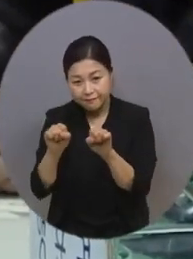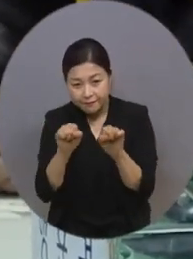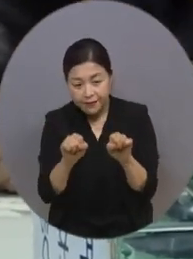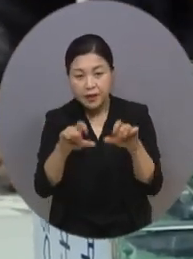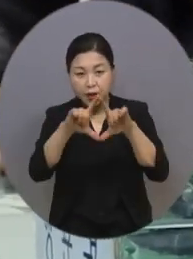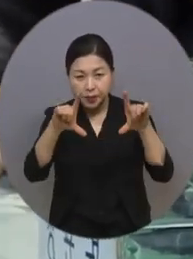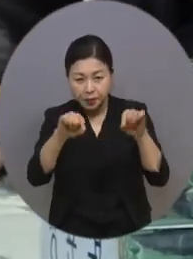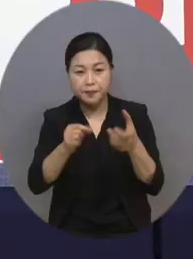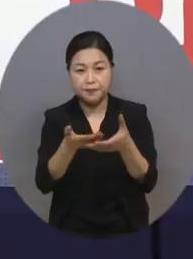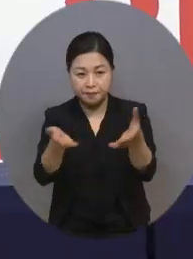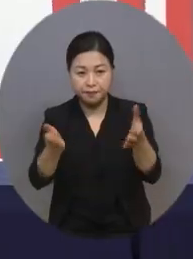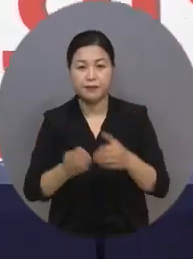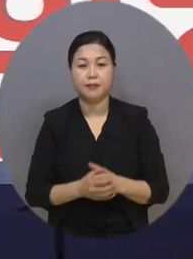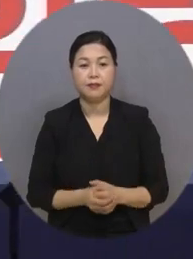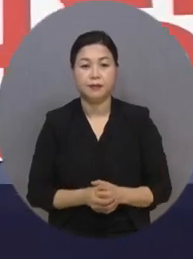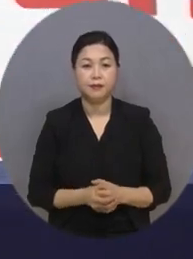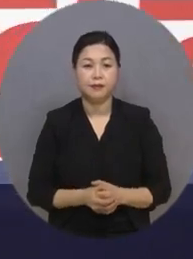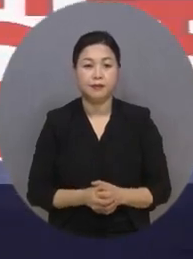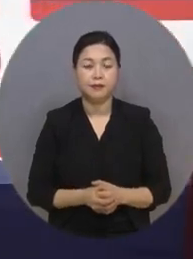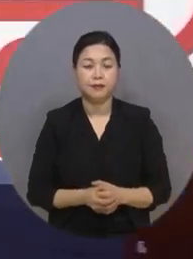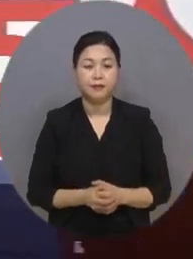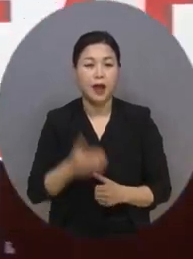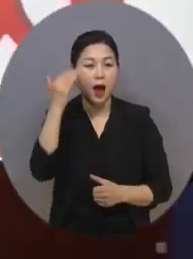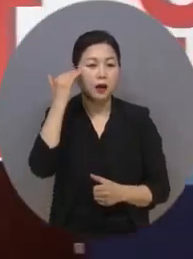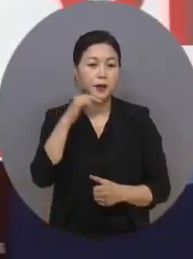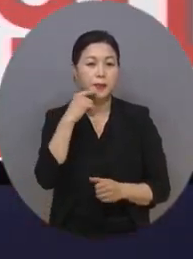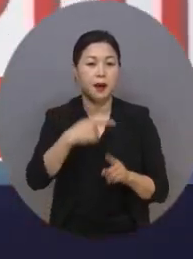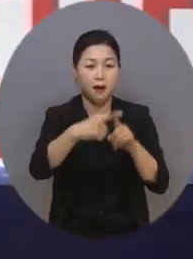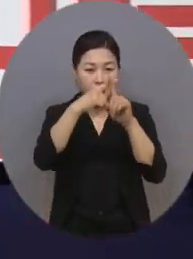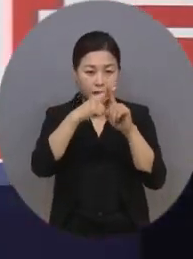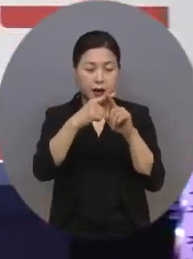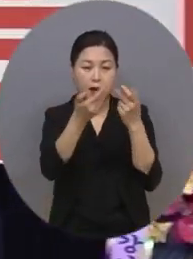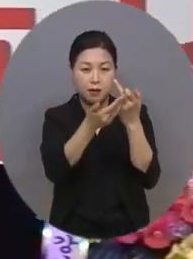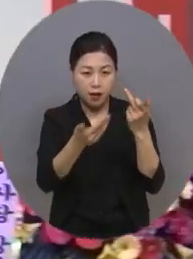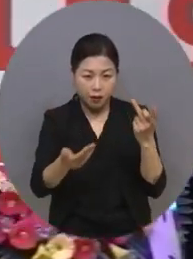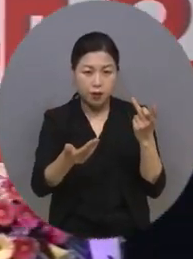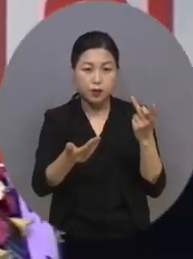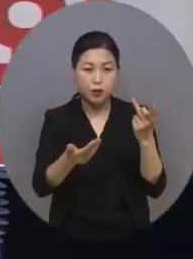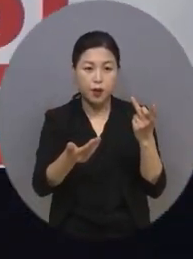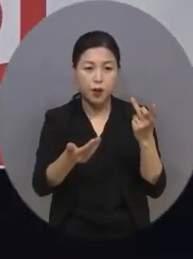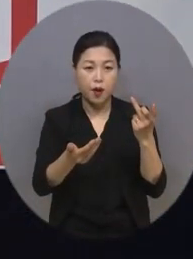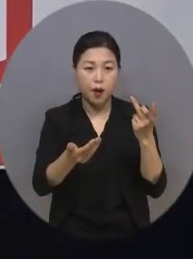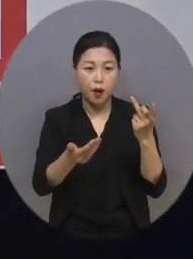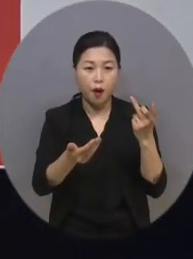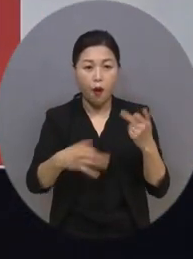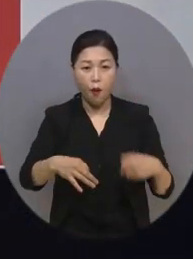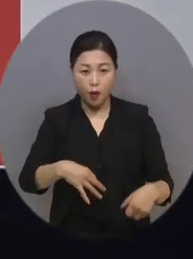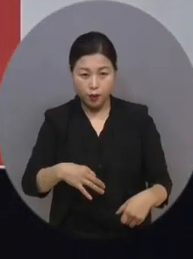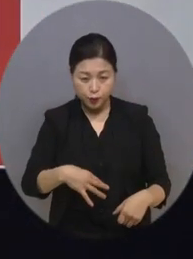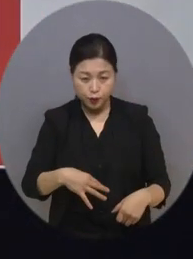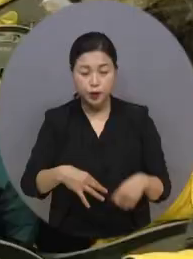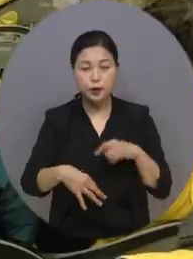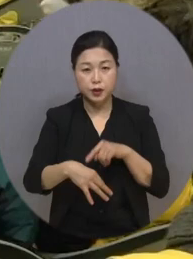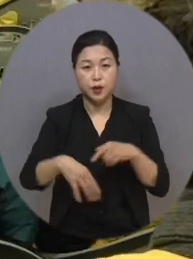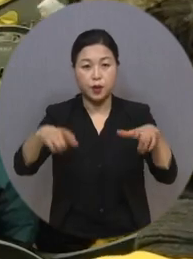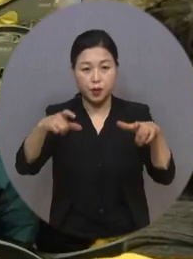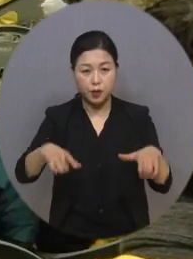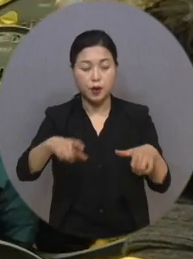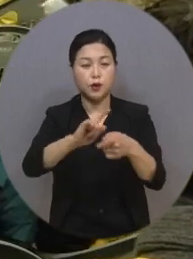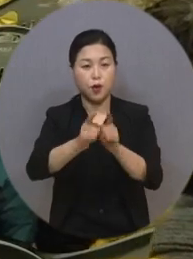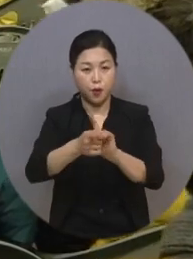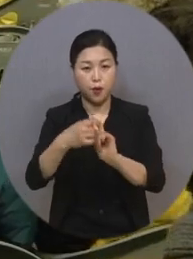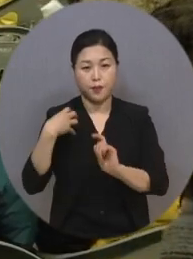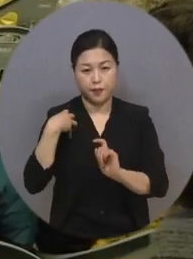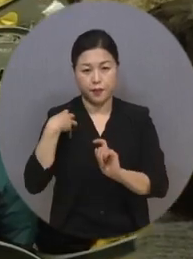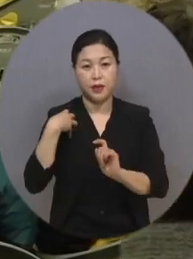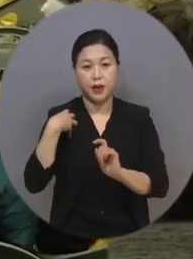응모권을 나누어줍니다. 대한적십자사 강원도지사와 대한적십자사 봉사회 원주지구협의회가 주최 주관한 제8회